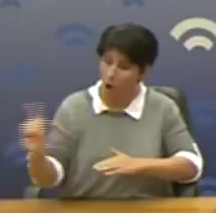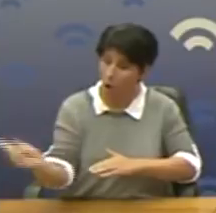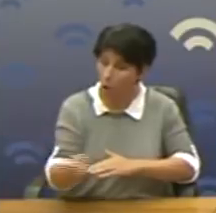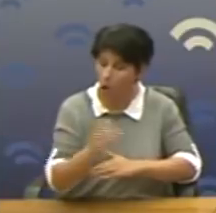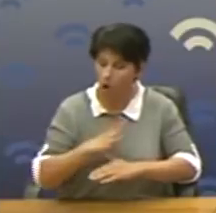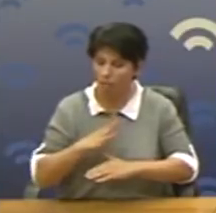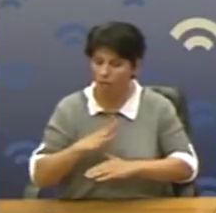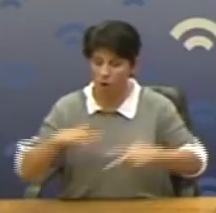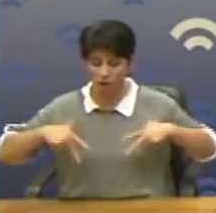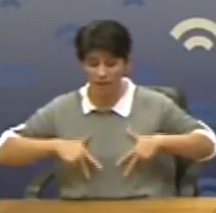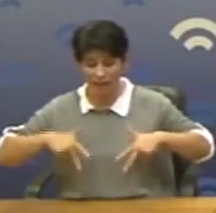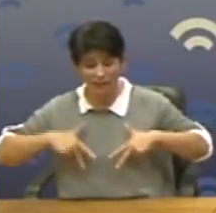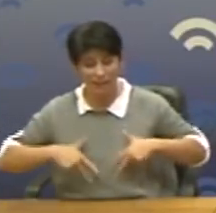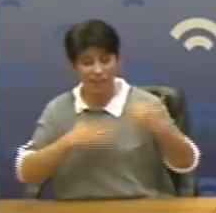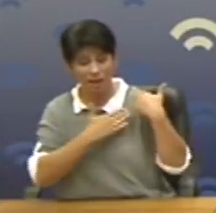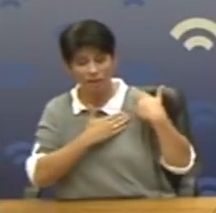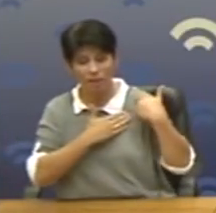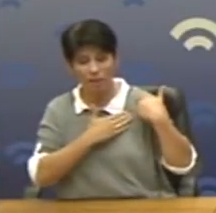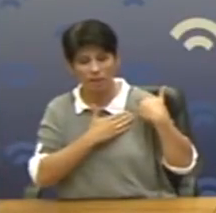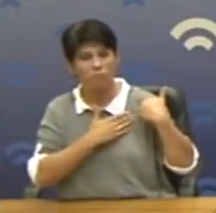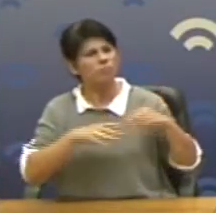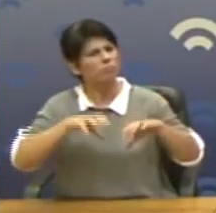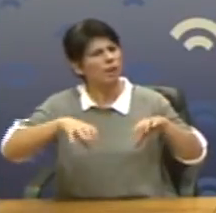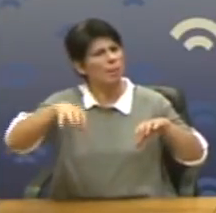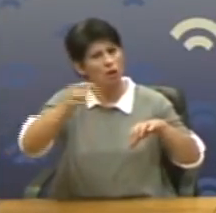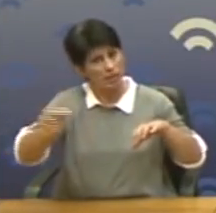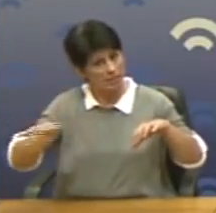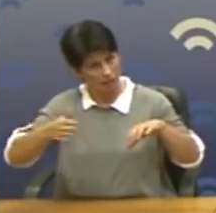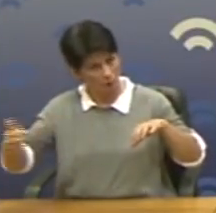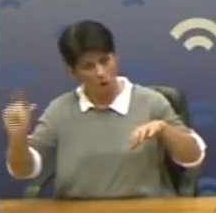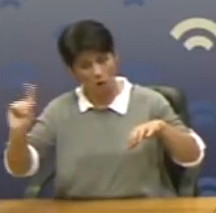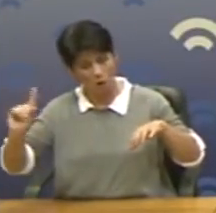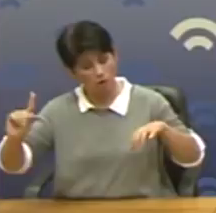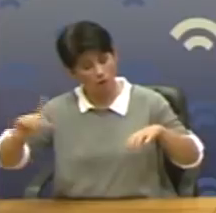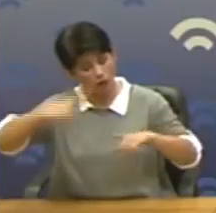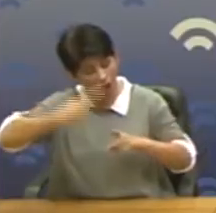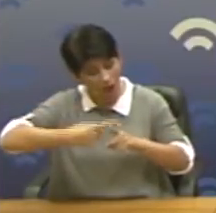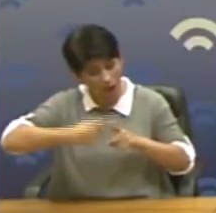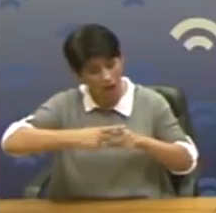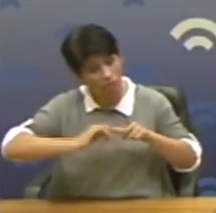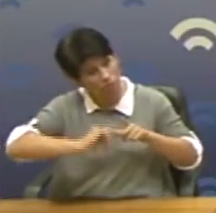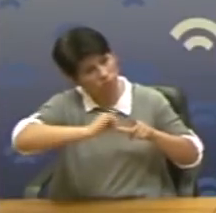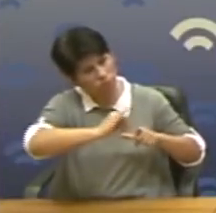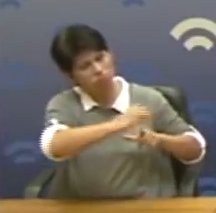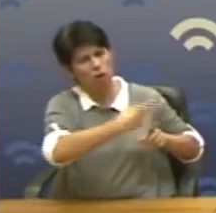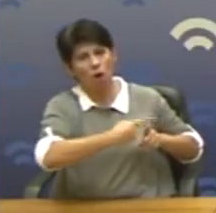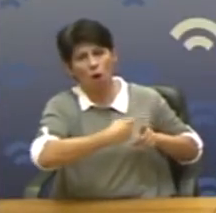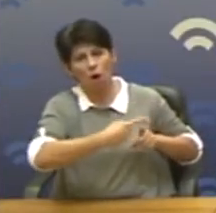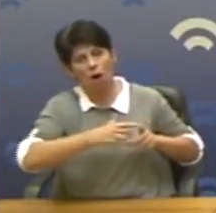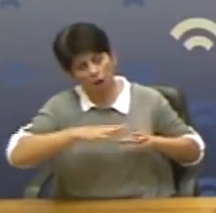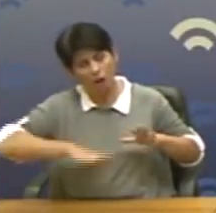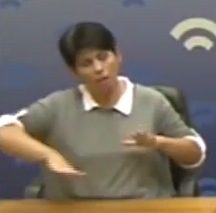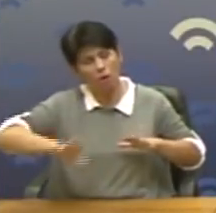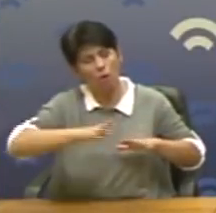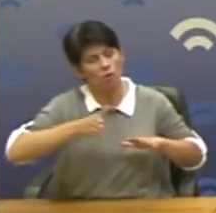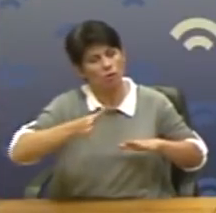κρατική ευθύνη στην υπηρετική Ελλάδα, όπου θα εξετάζονται τα αιτήματά τους και θα μεταβαίνουν στις χώρες